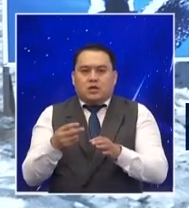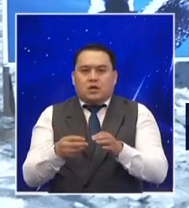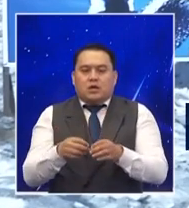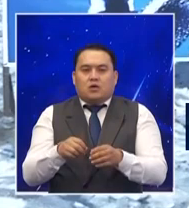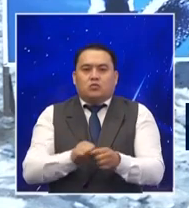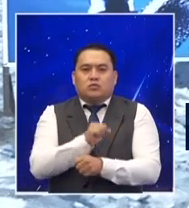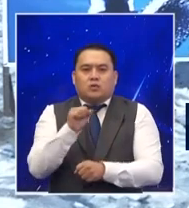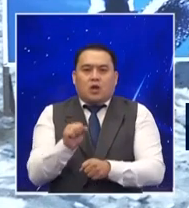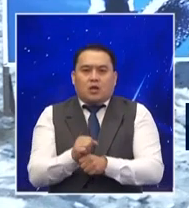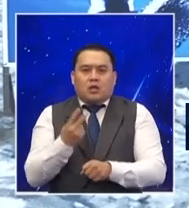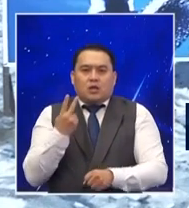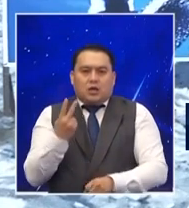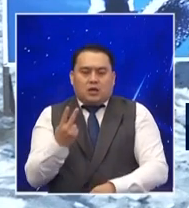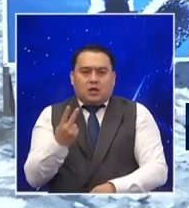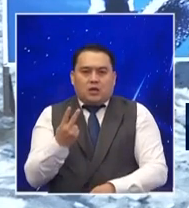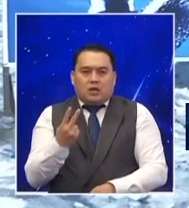орнатылды.